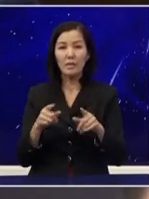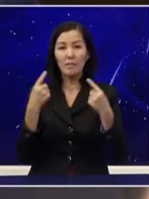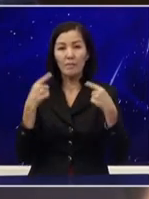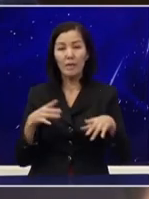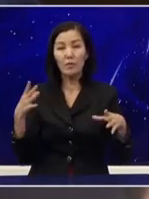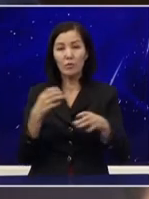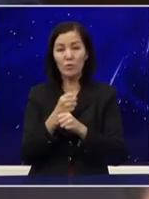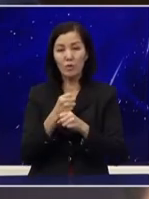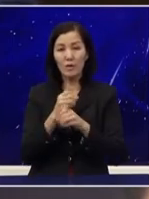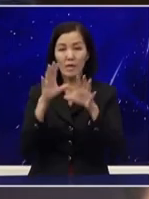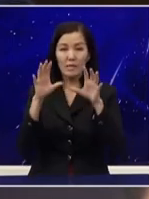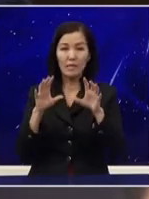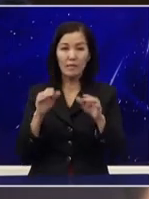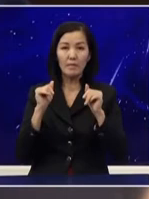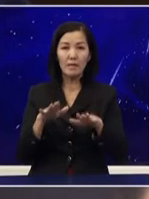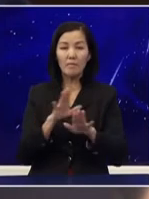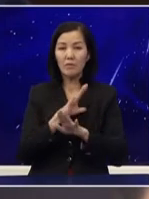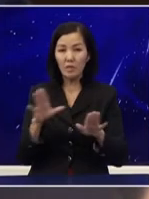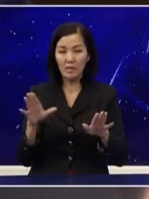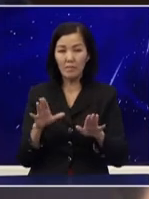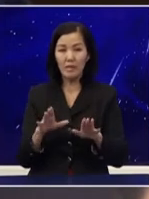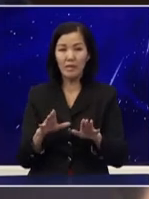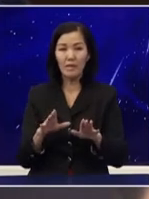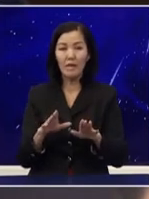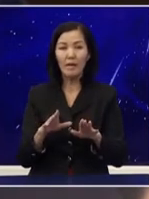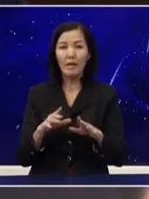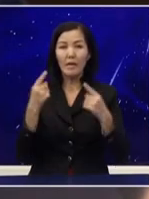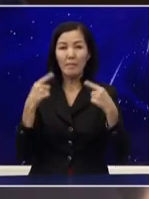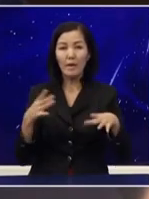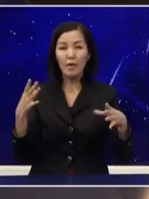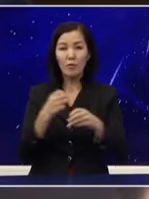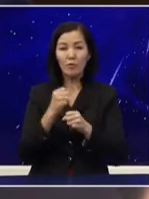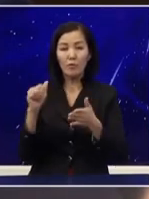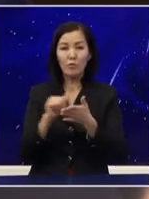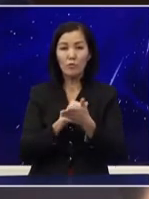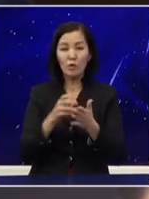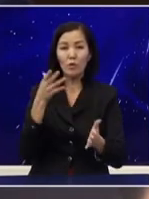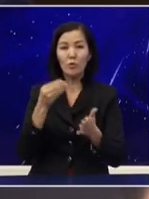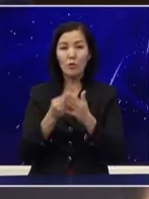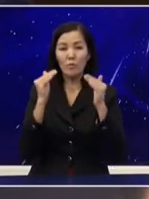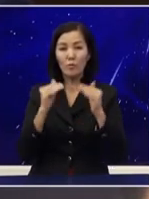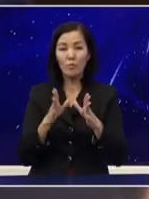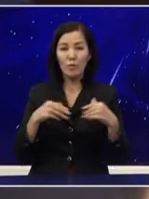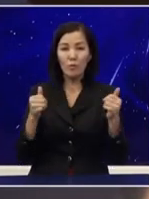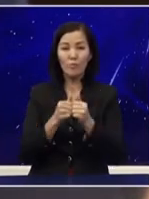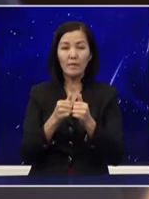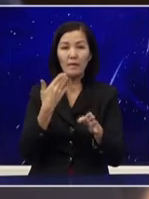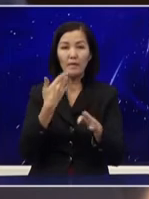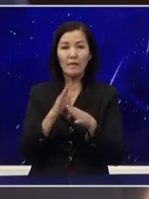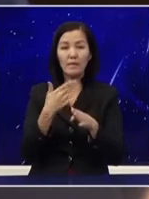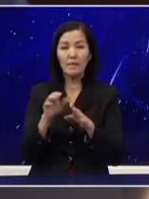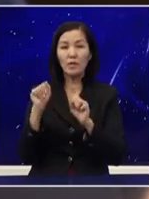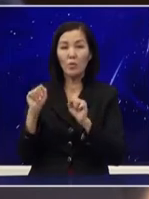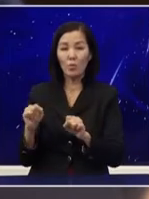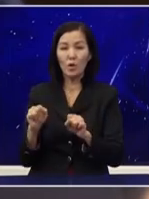туралы заңнаманы қабылдау мәселесі шешілмеген. Жеке тұлғалардың банкроттығы туралы құжат төлем қабілеті төмен отбасыларға несиеден